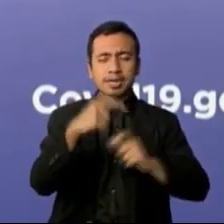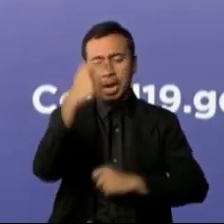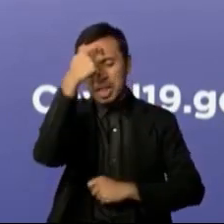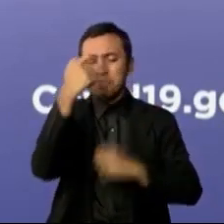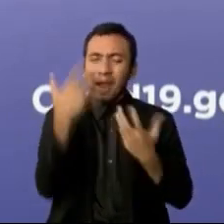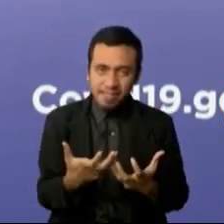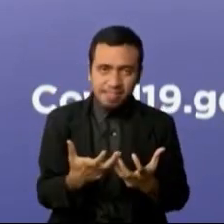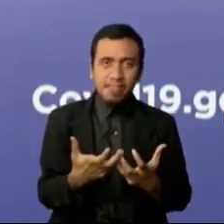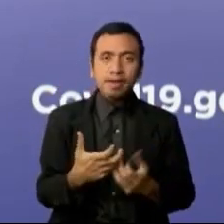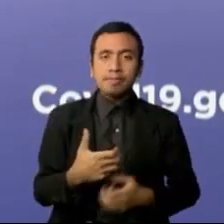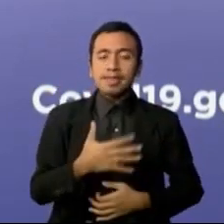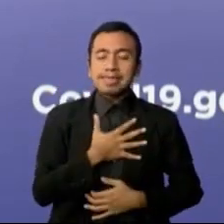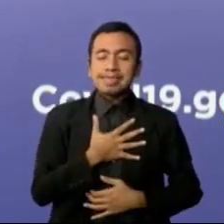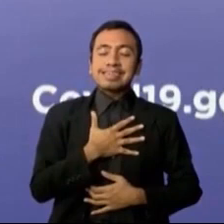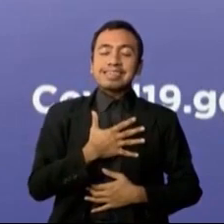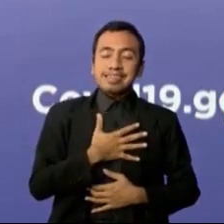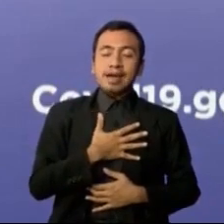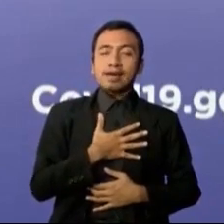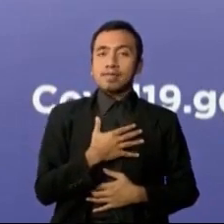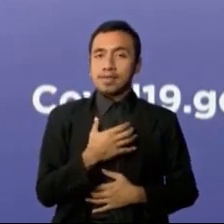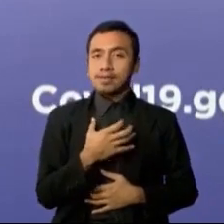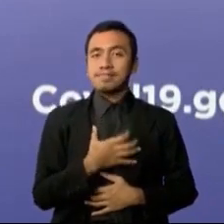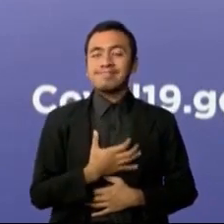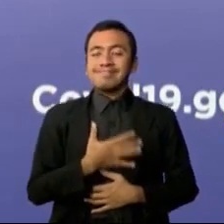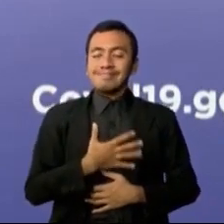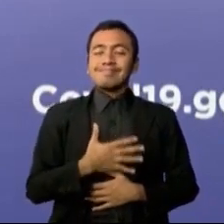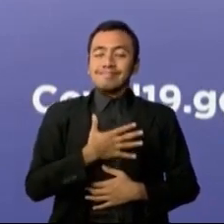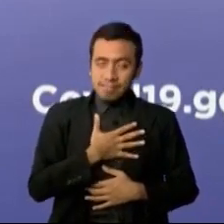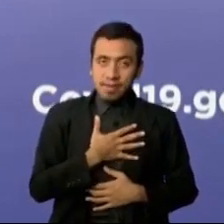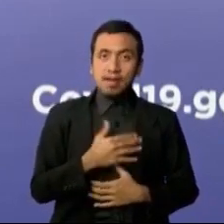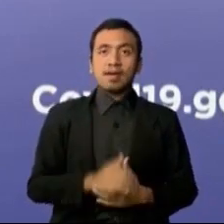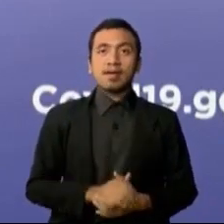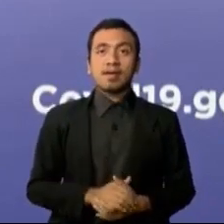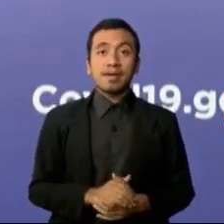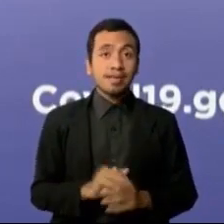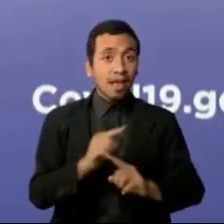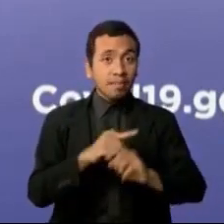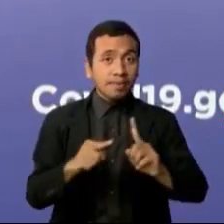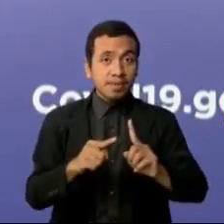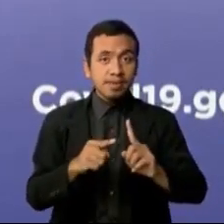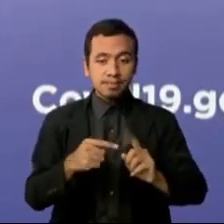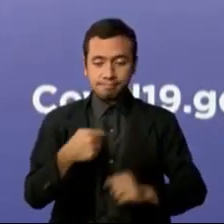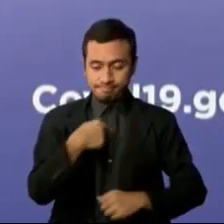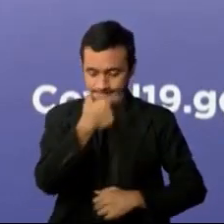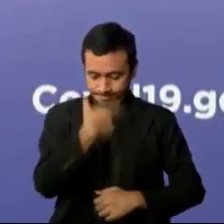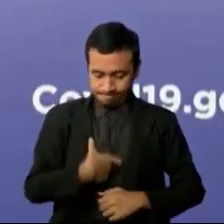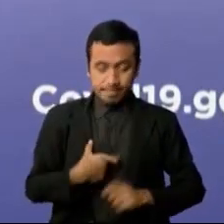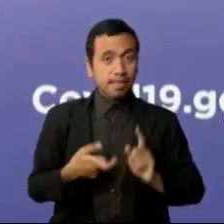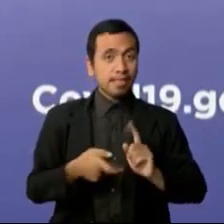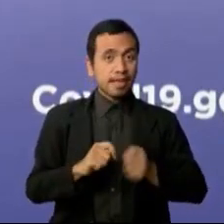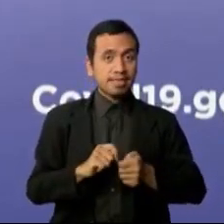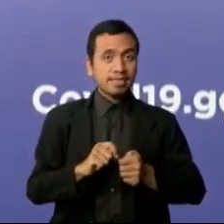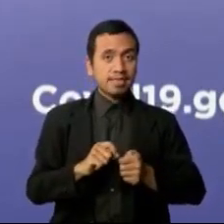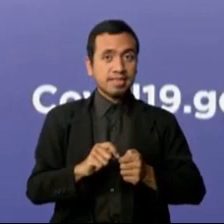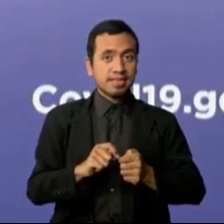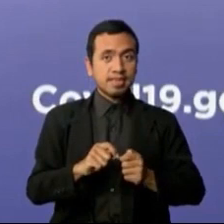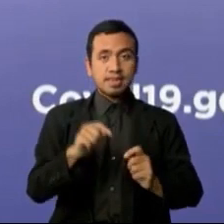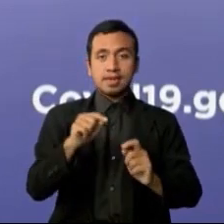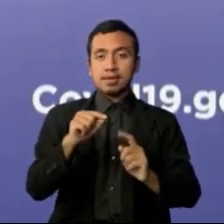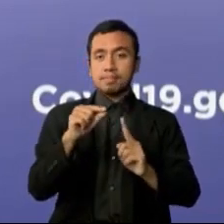dengan gangguan pernafasan yang sangat terlihat namun belum dilakukan pemeriksaan